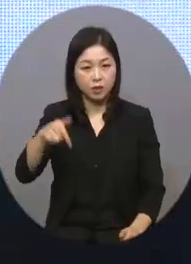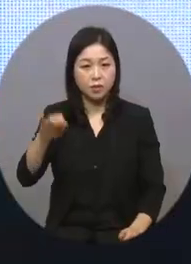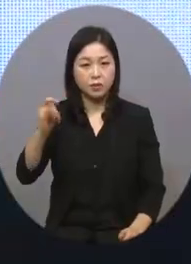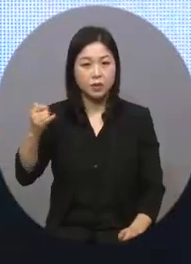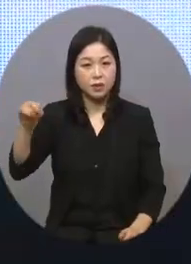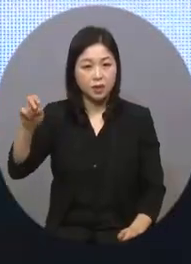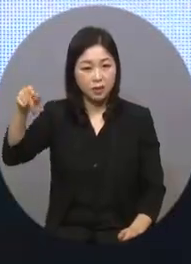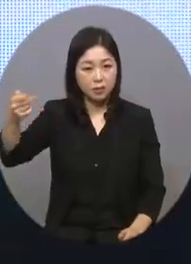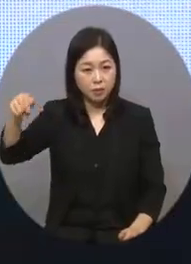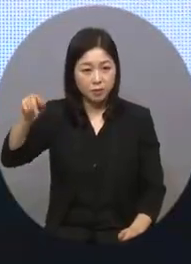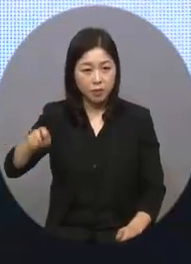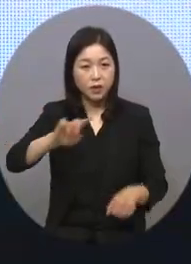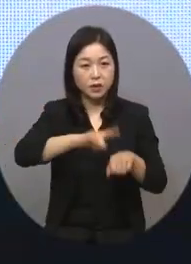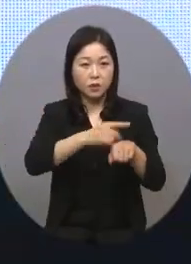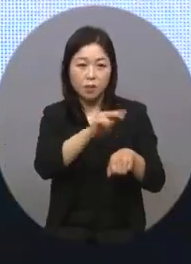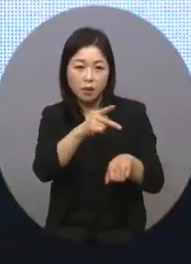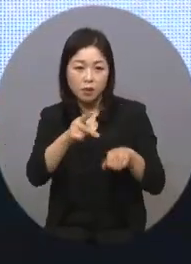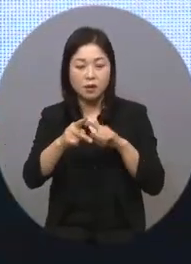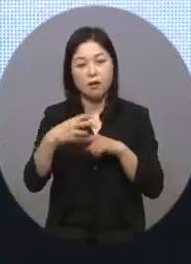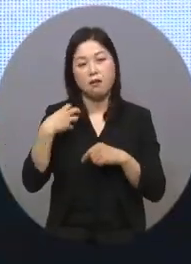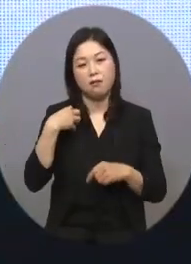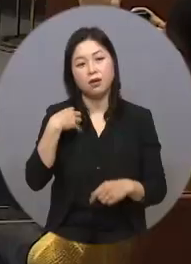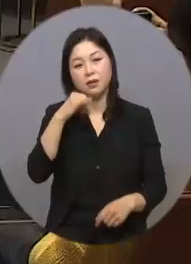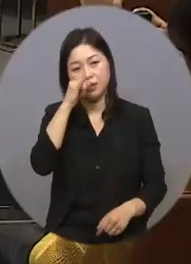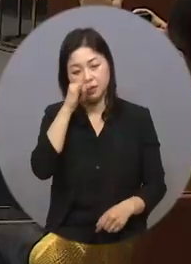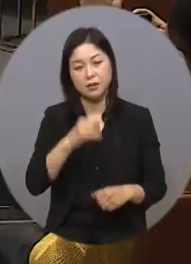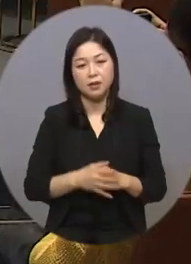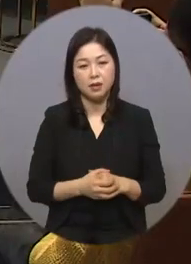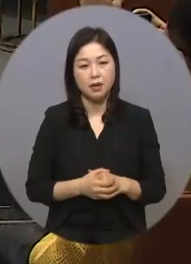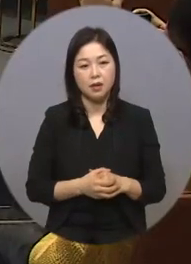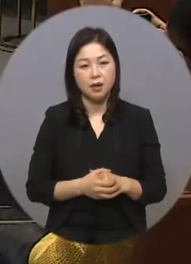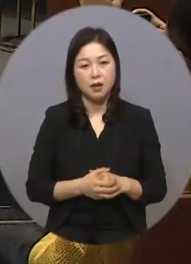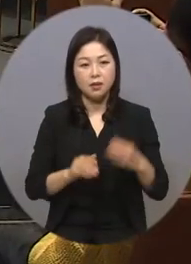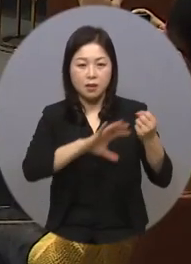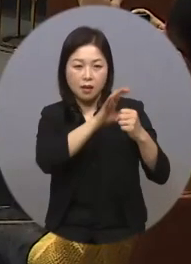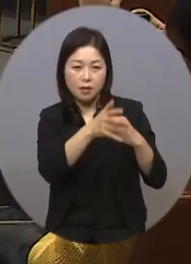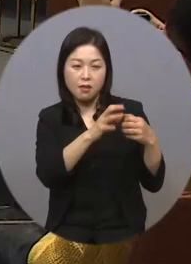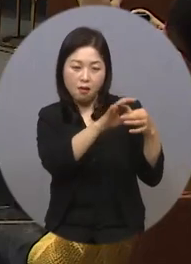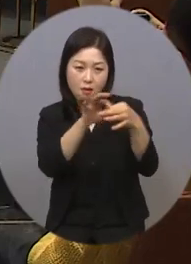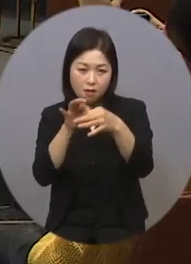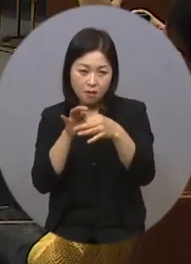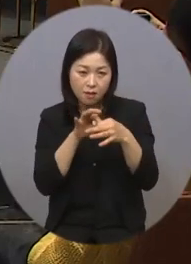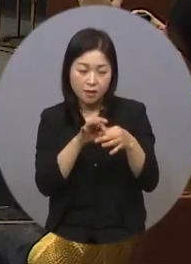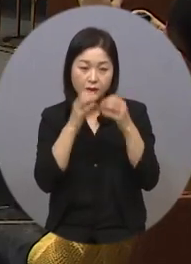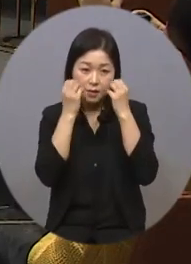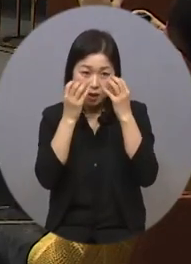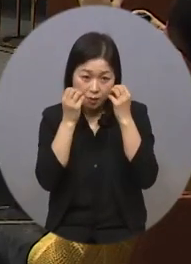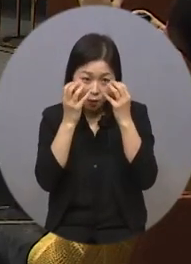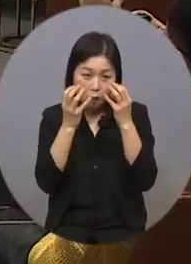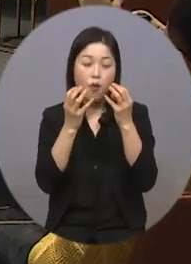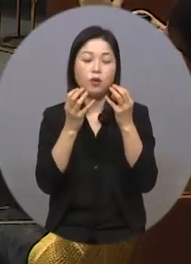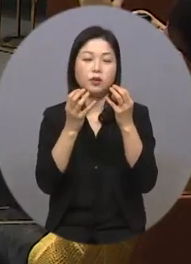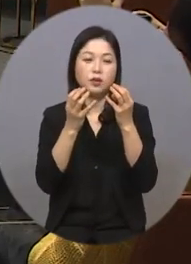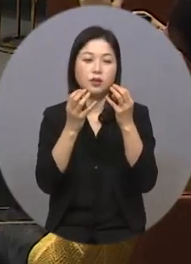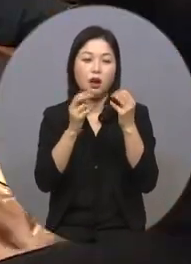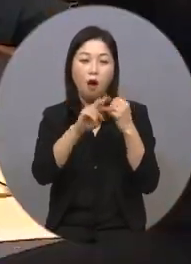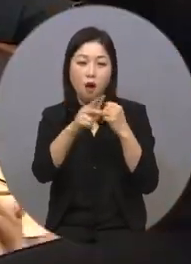번역 기능을 갖춘 메신저입니다. 세계인을 하나로 연결하기 위한 새로운 글로벌 메신저로 주목받고